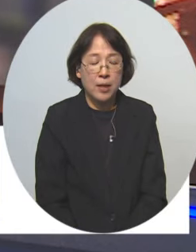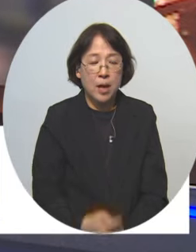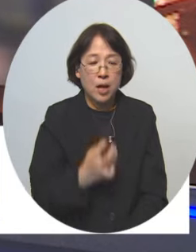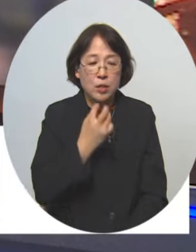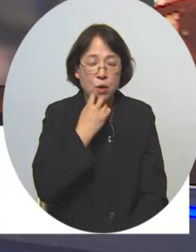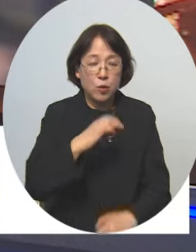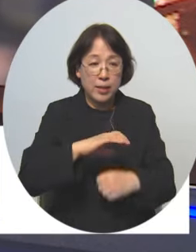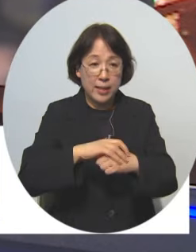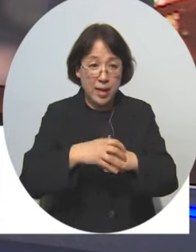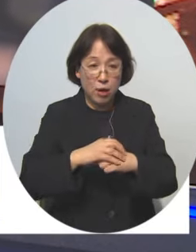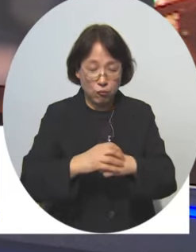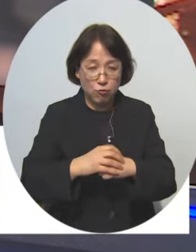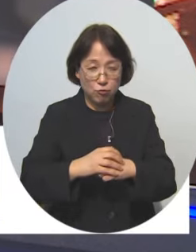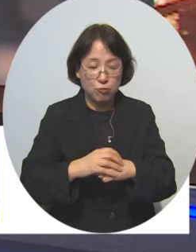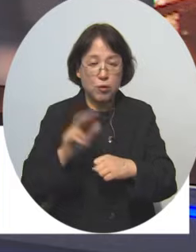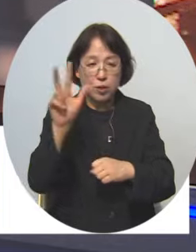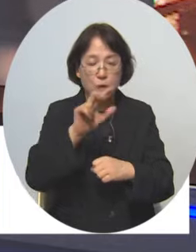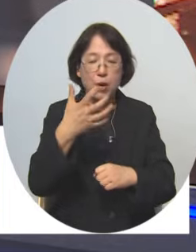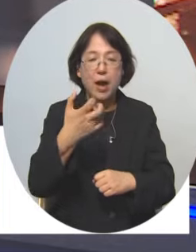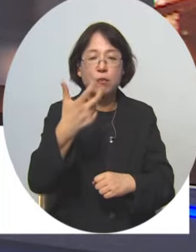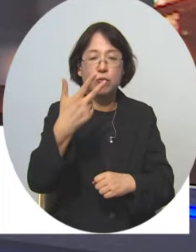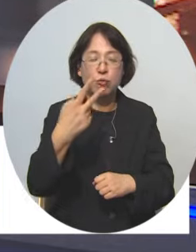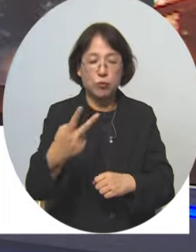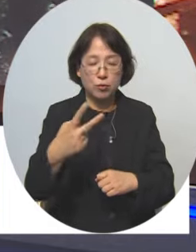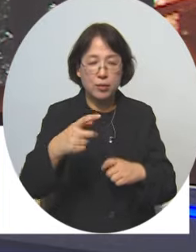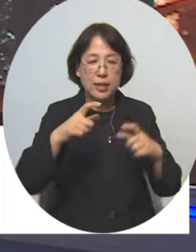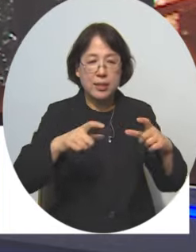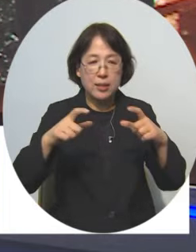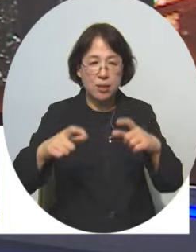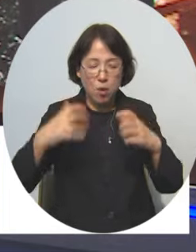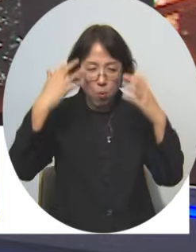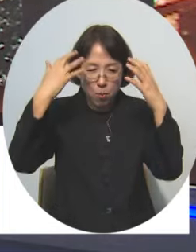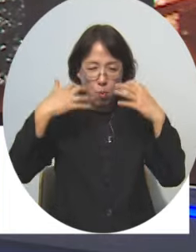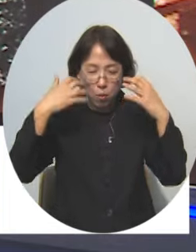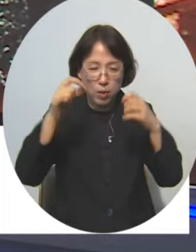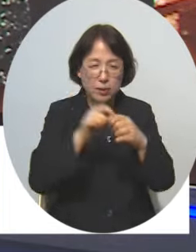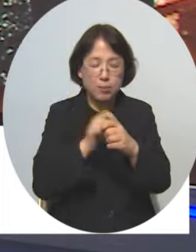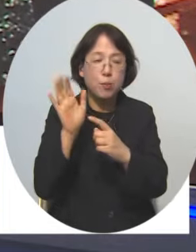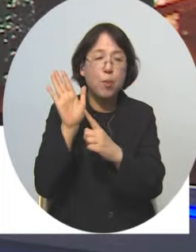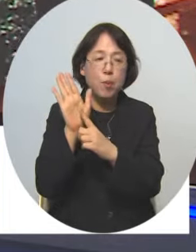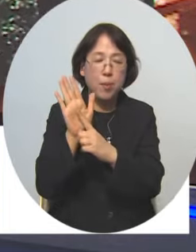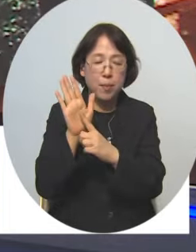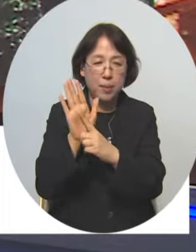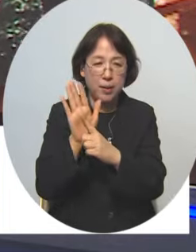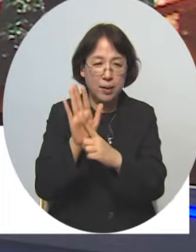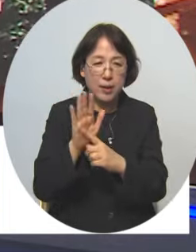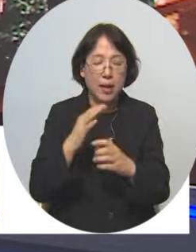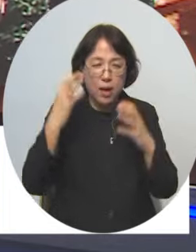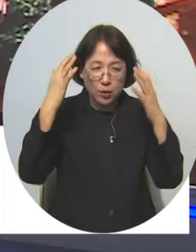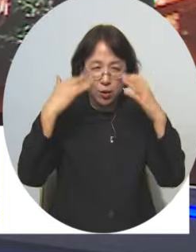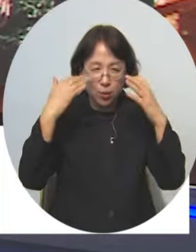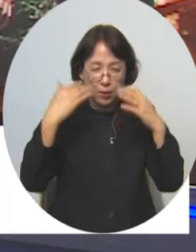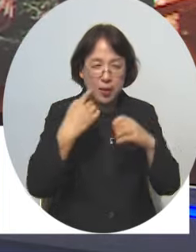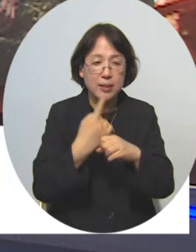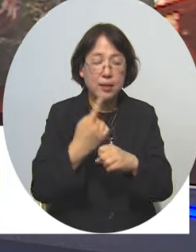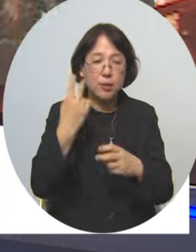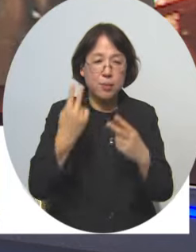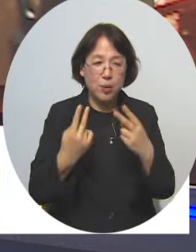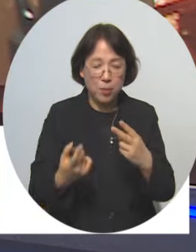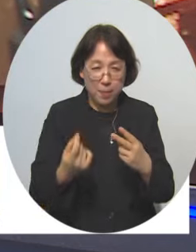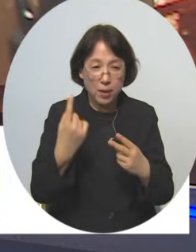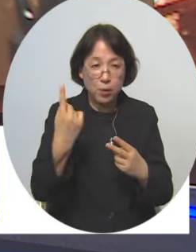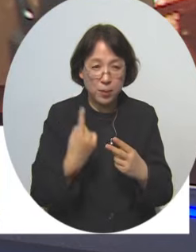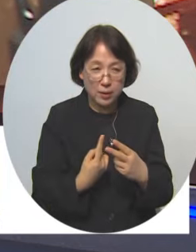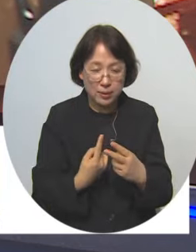서울과 대구를 비롯한 전국 92개 지역에 폭염특보가 내려지는 등 더위가 예년보다 빨리 찾아왔습니다. 때이른